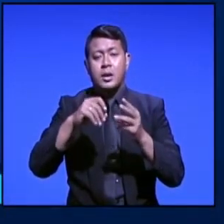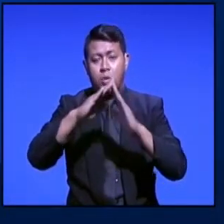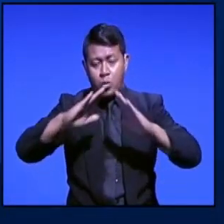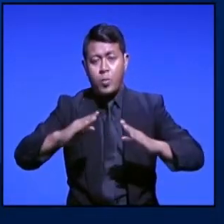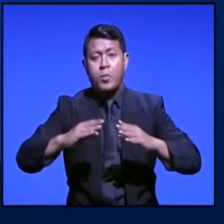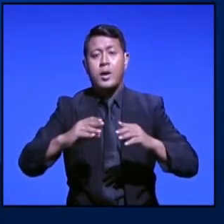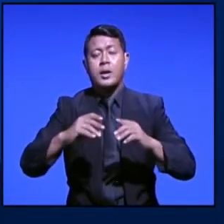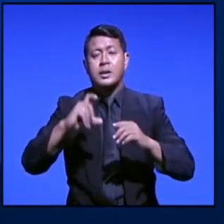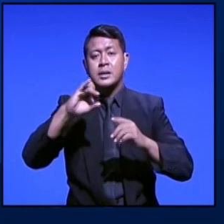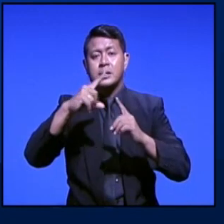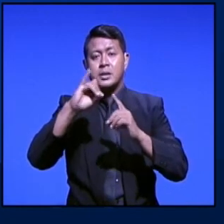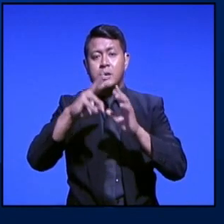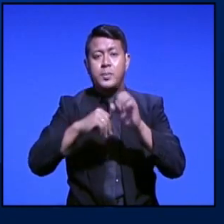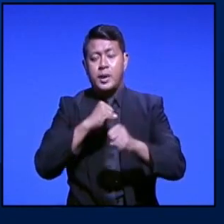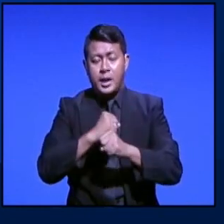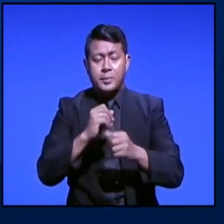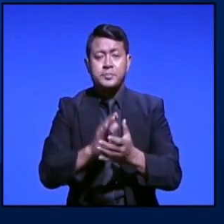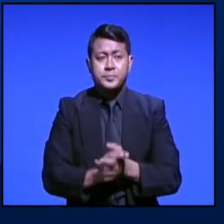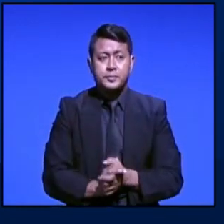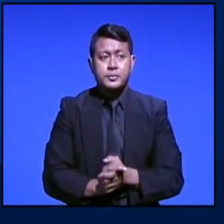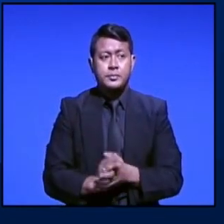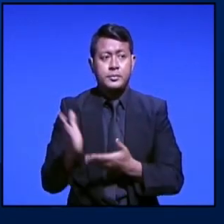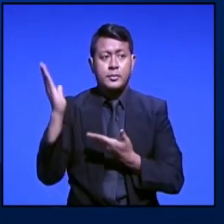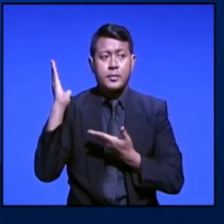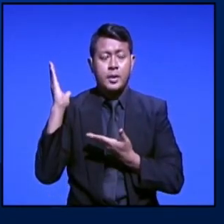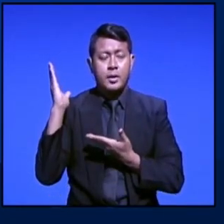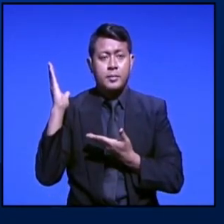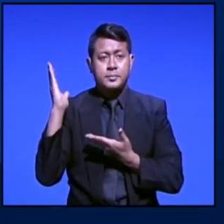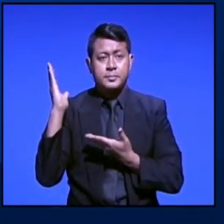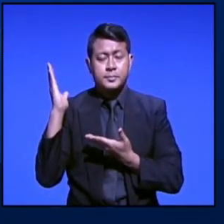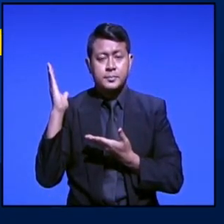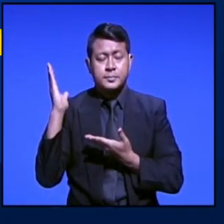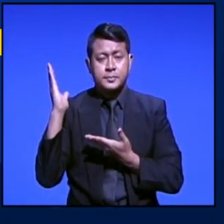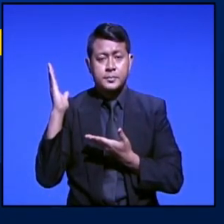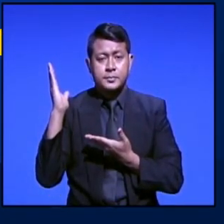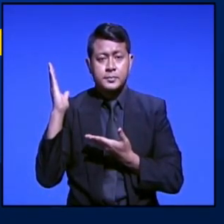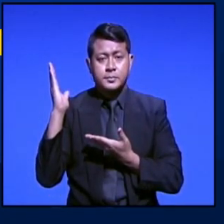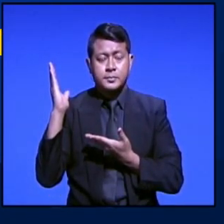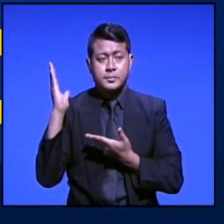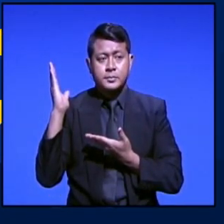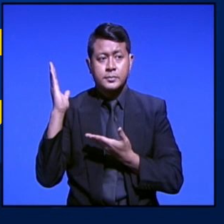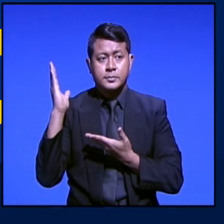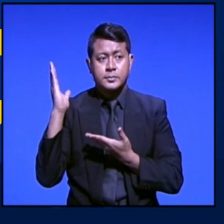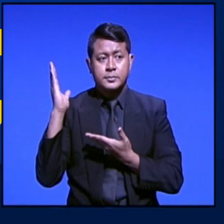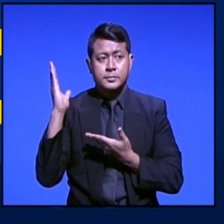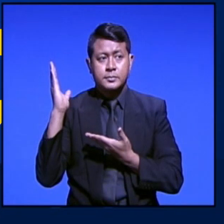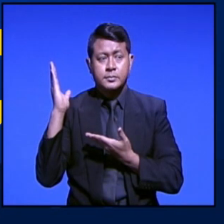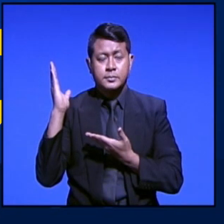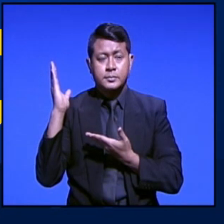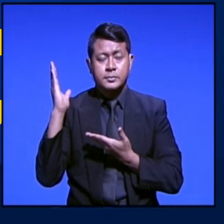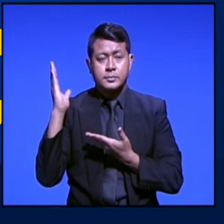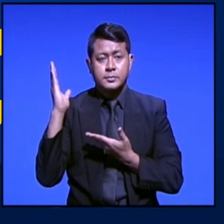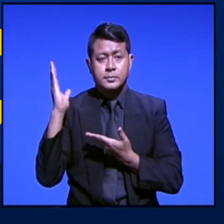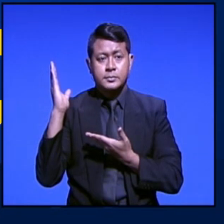Di antara 5 tersangka, 3 orang merupakan mantan petinggi perusahaan asuransi plat merah ini. Mereka adalah mantan Direktur Utama